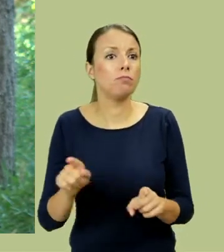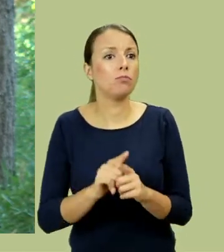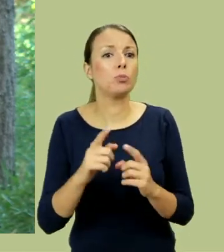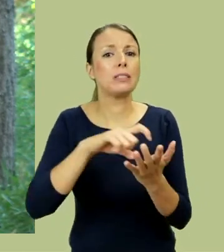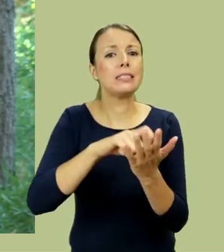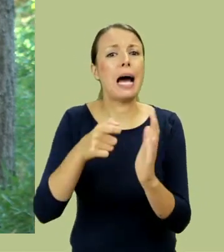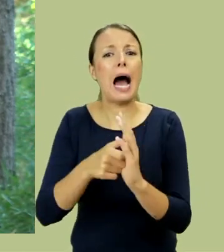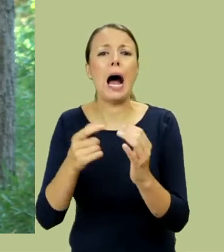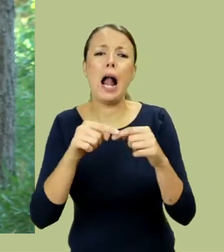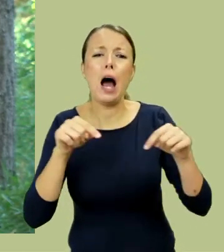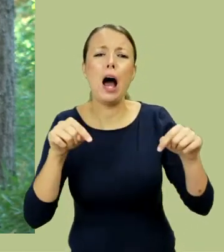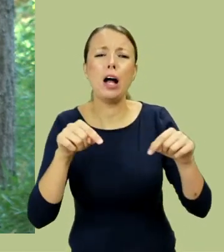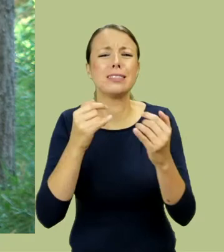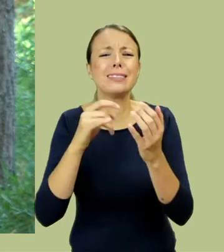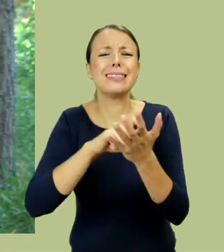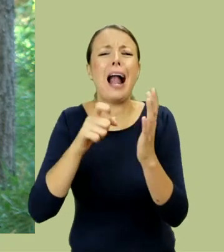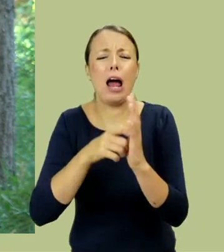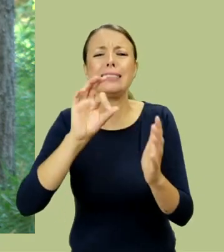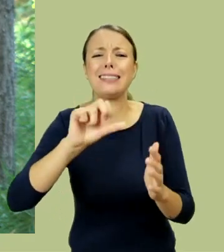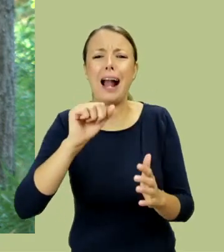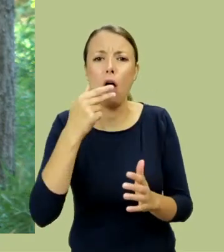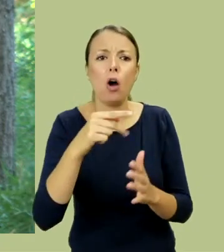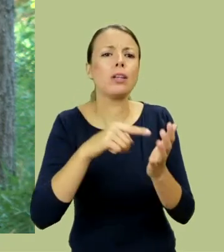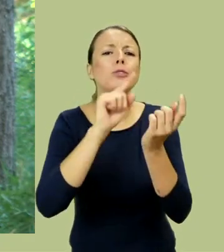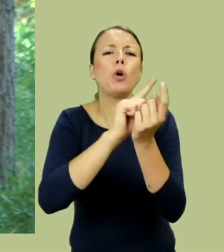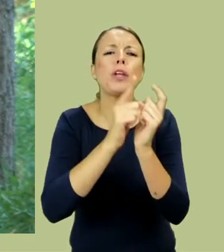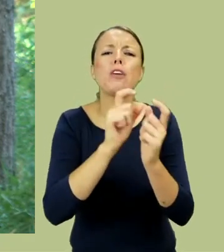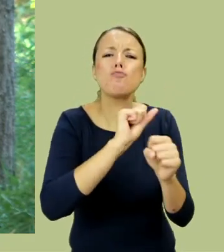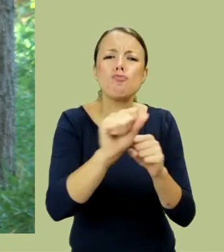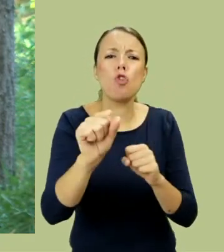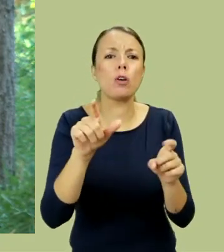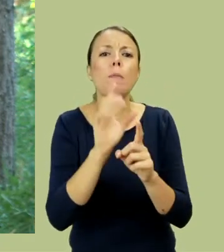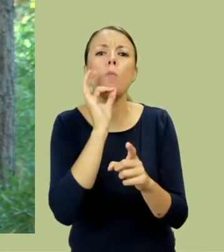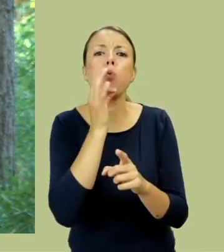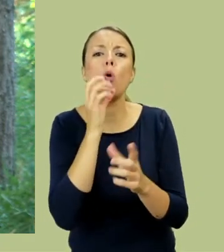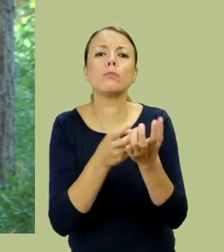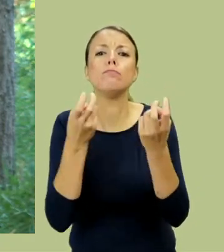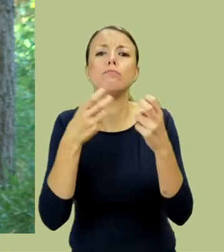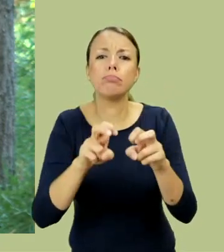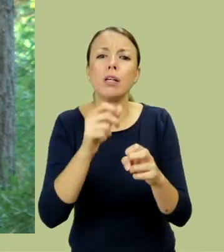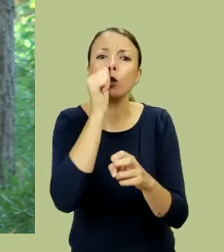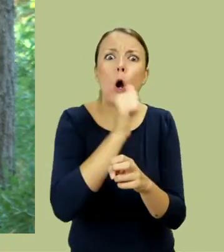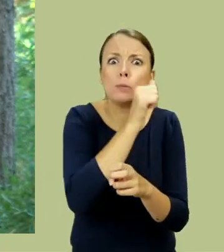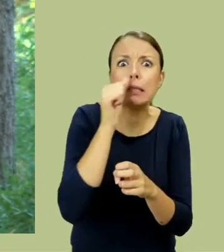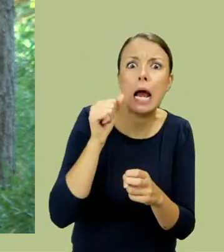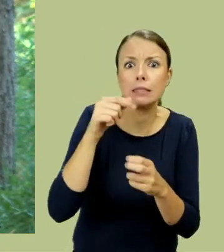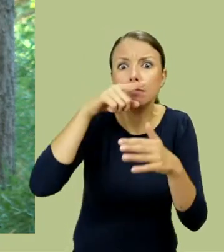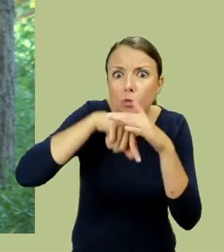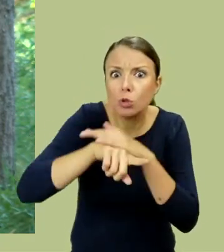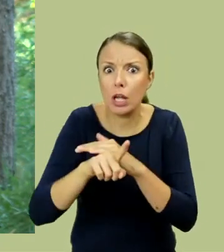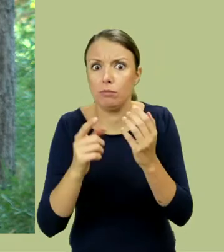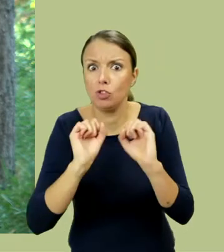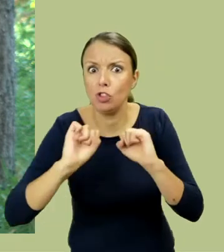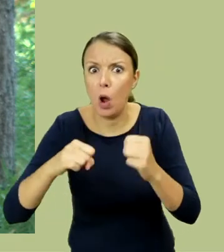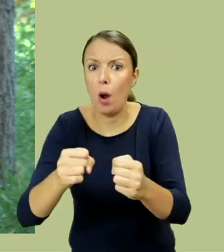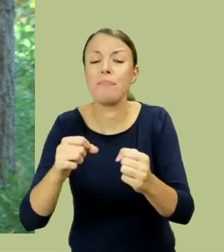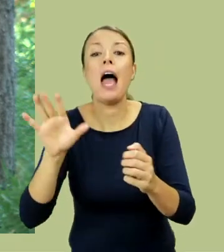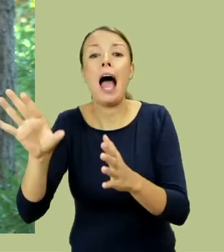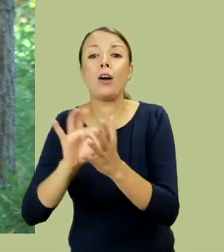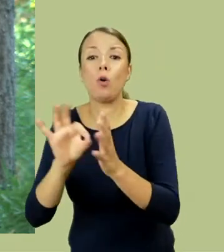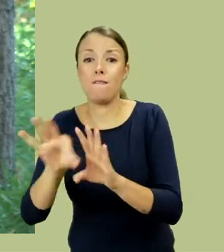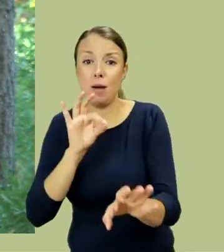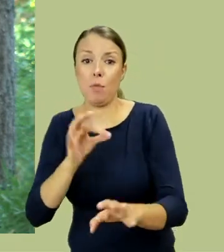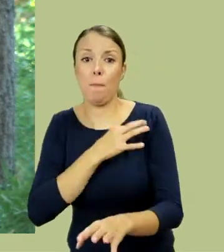zakładają konspiracyjne komórki. To, że wybrała akurat PPS, to tutaj